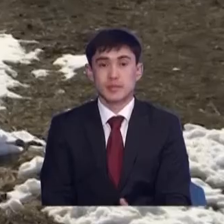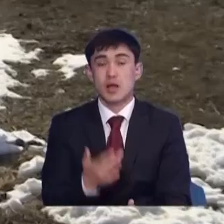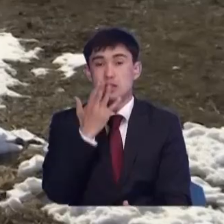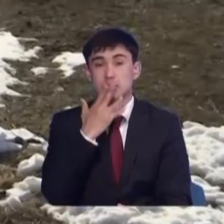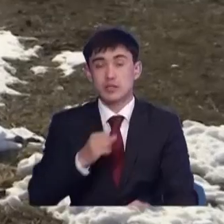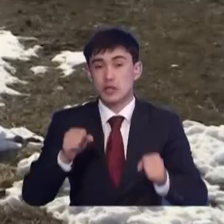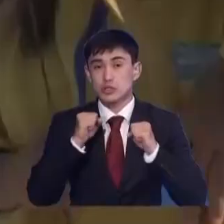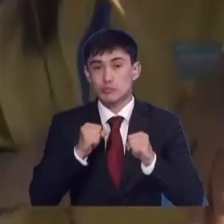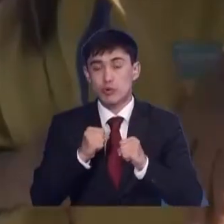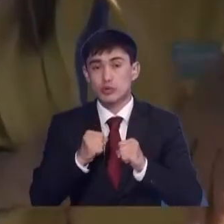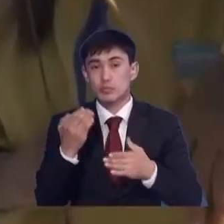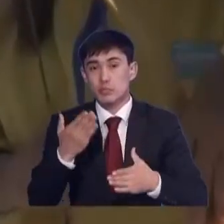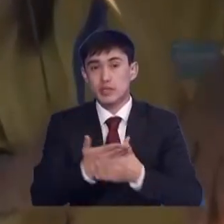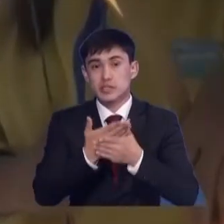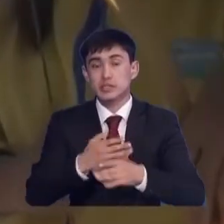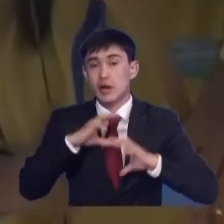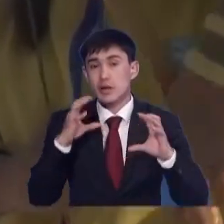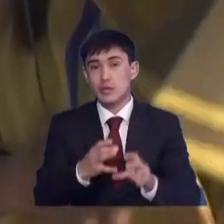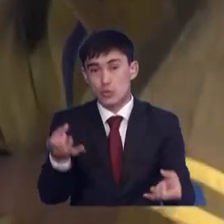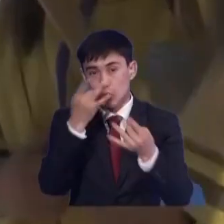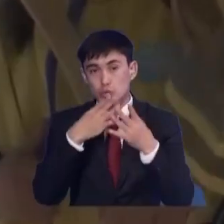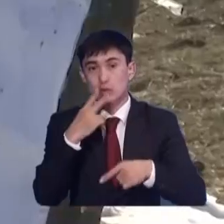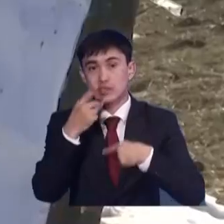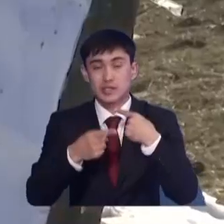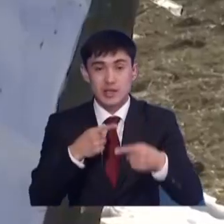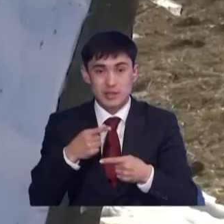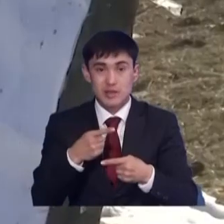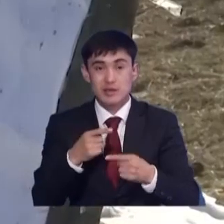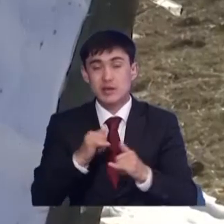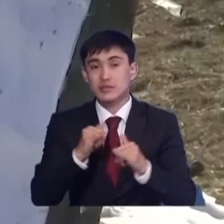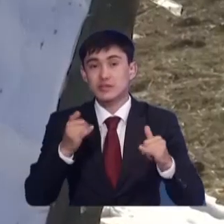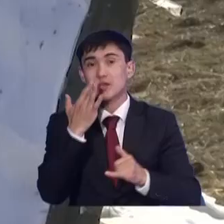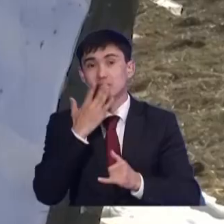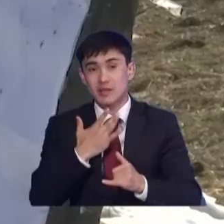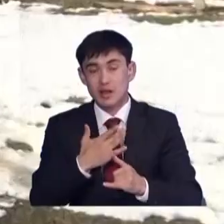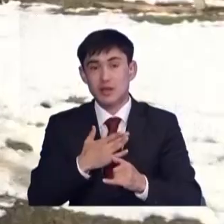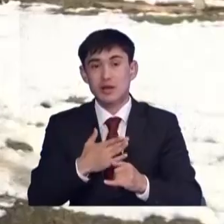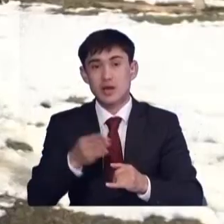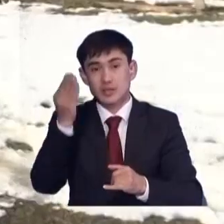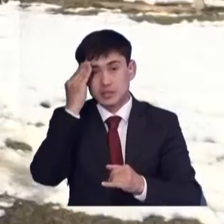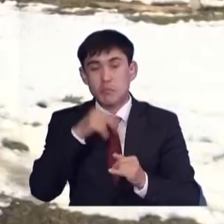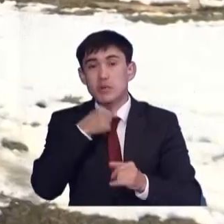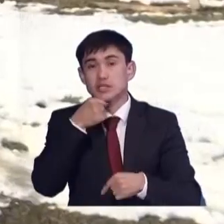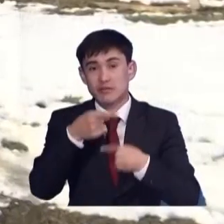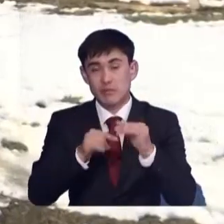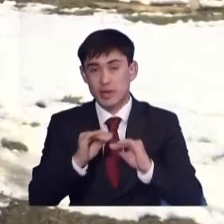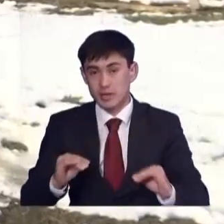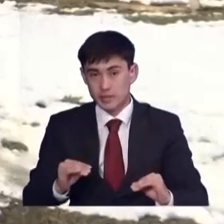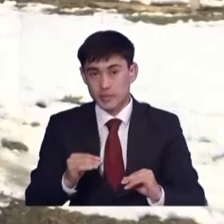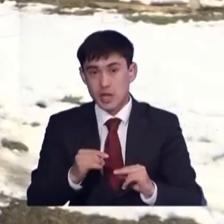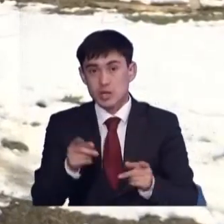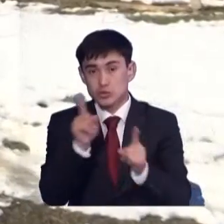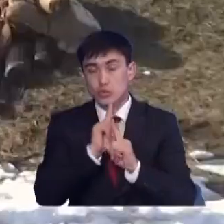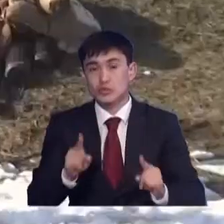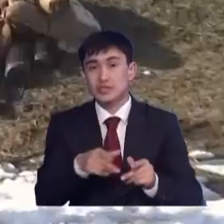Национальные виды спорта содействуют не только сохранению культурного наследия, но и развитию национального самосознания у подрастающего поколения.